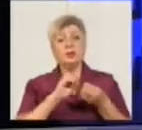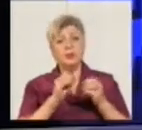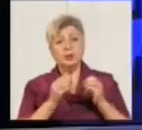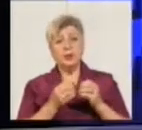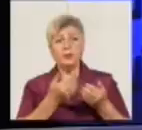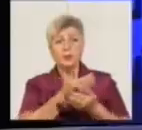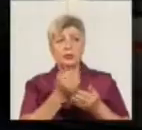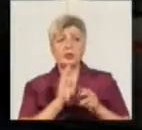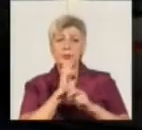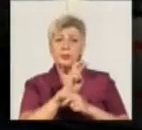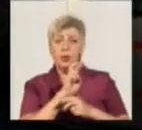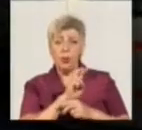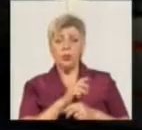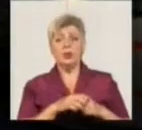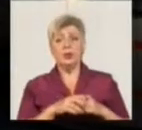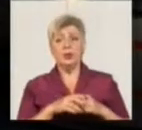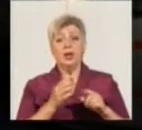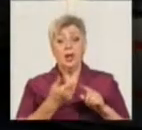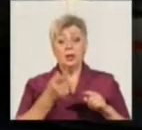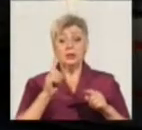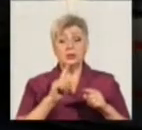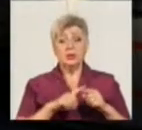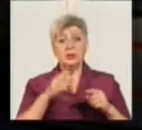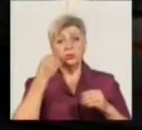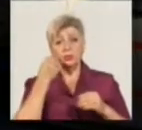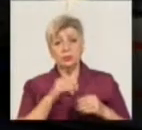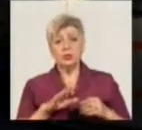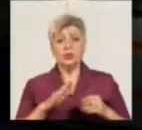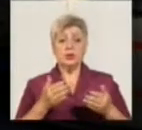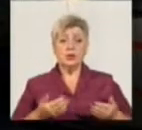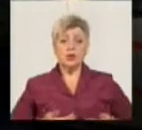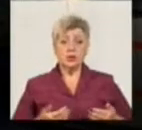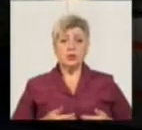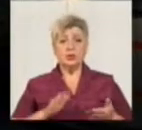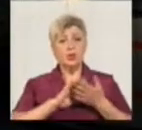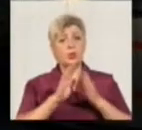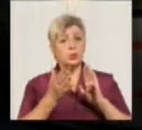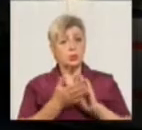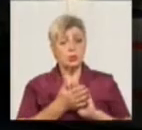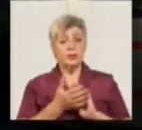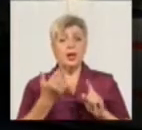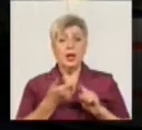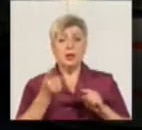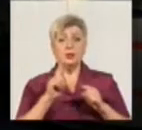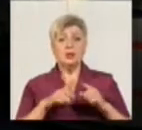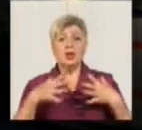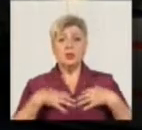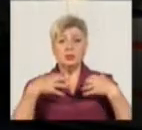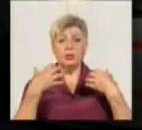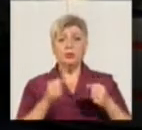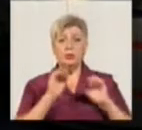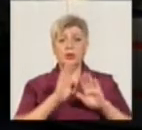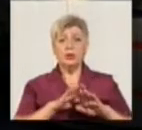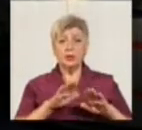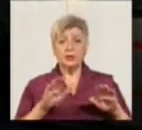або члени родин? Це поліпшення житлових умов, це оздоровлення дітей